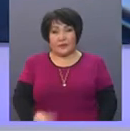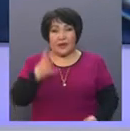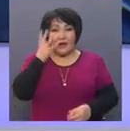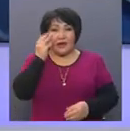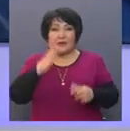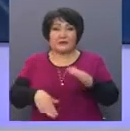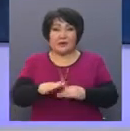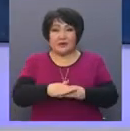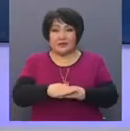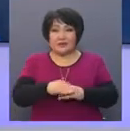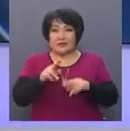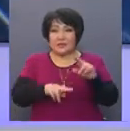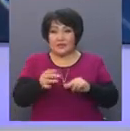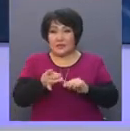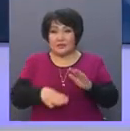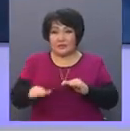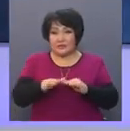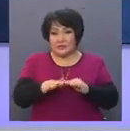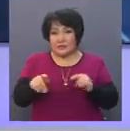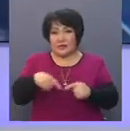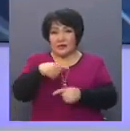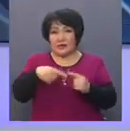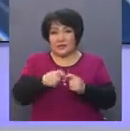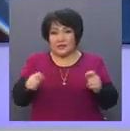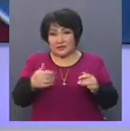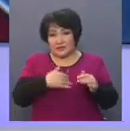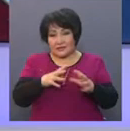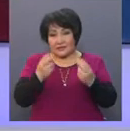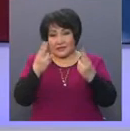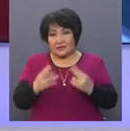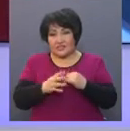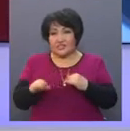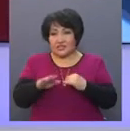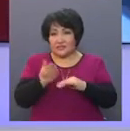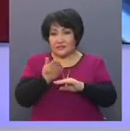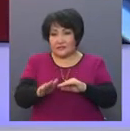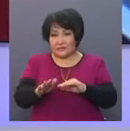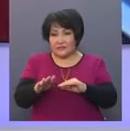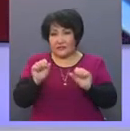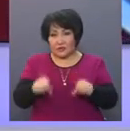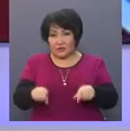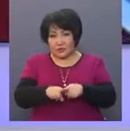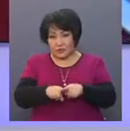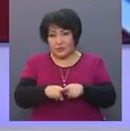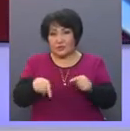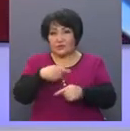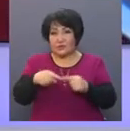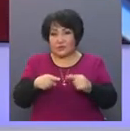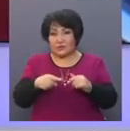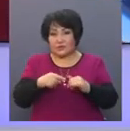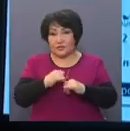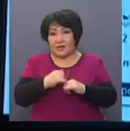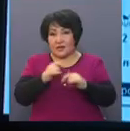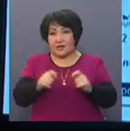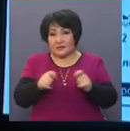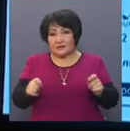Алматыдағы индустриалды аймақта кәсіп ашқысы келетіндерге арнайы жер телімі берілуі мүмкін. Бұл жеке ісін дөңгелетуге асыққандар үшін қолайлы